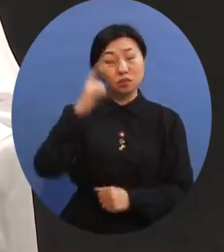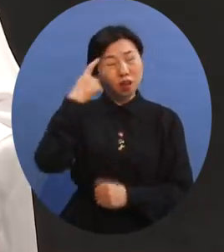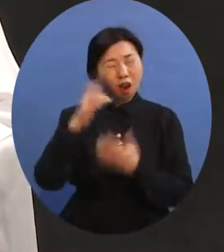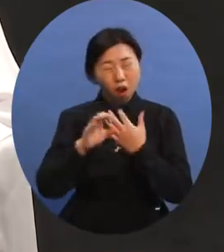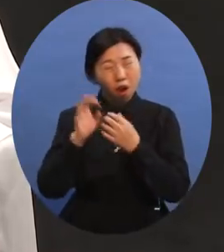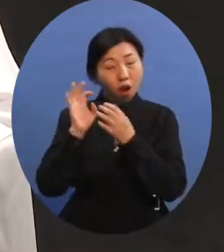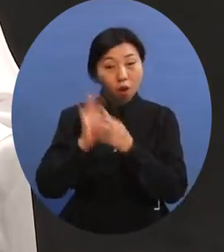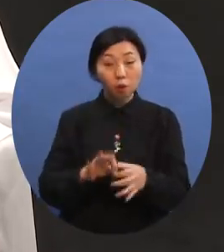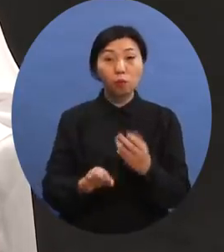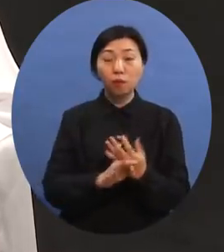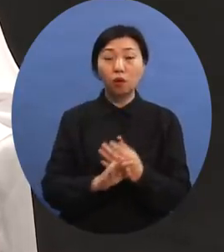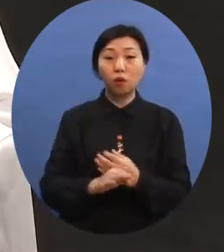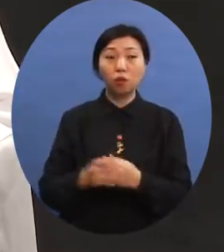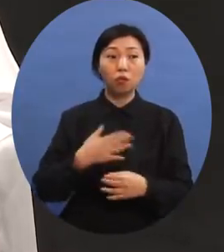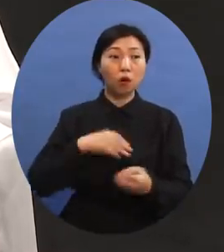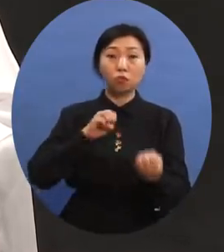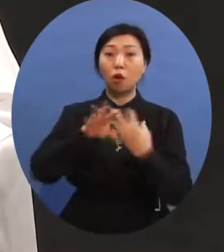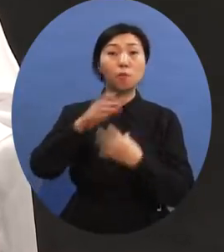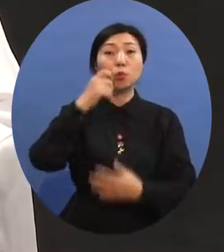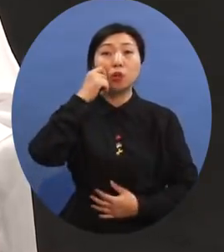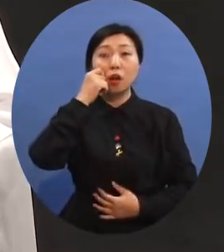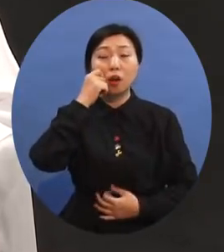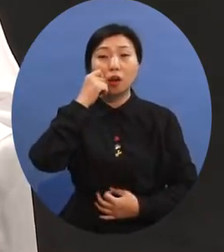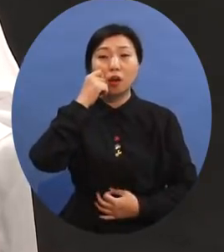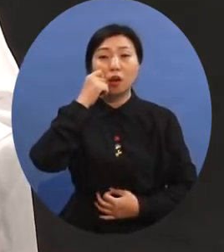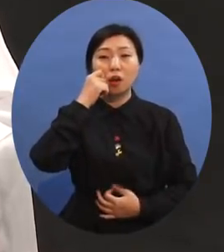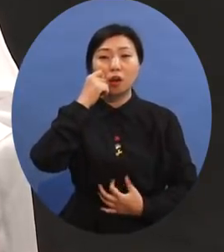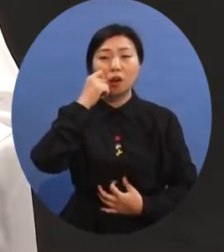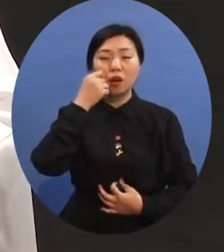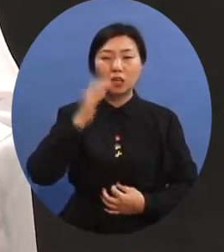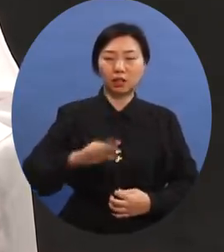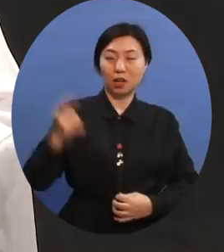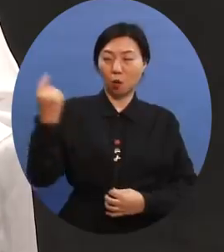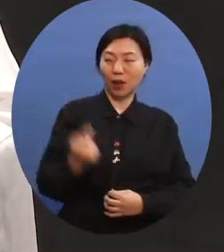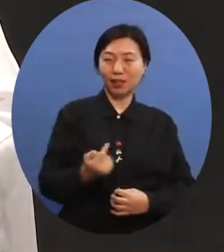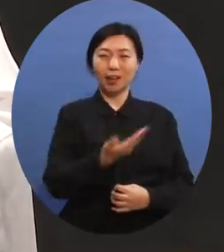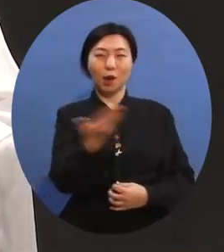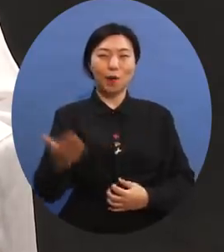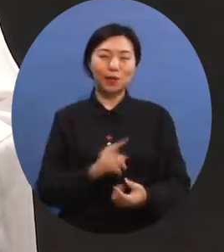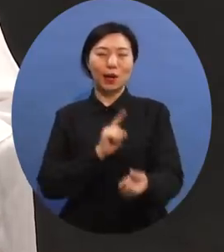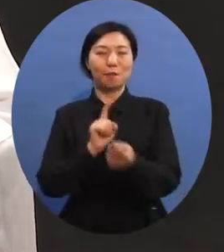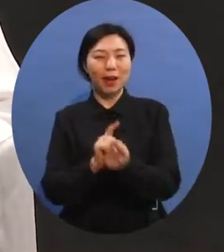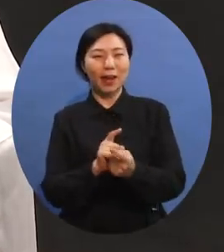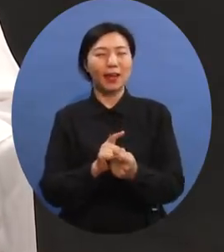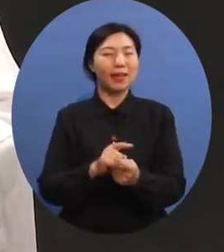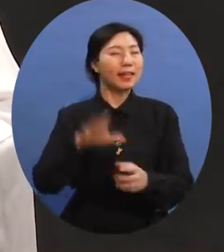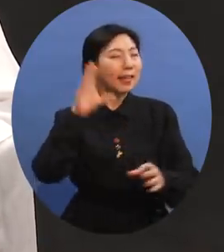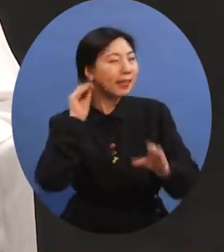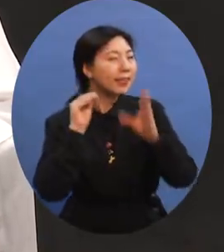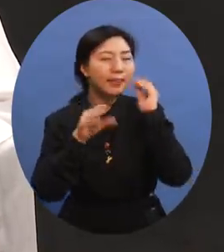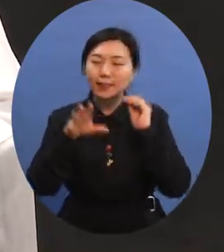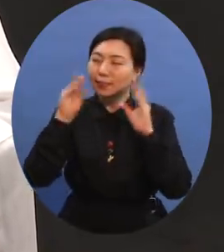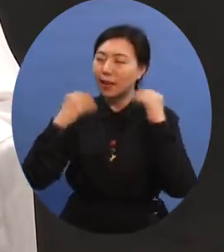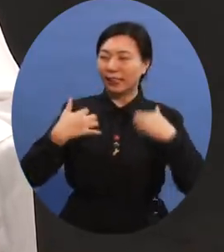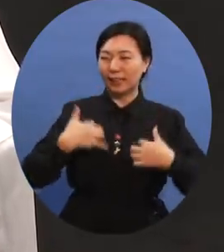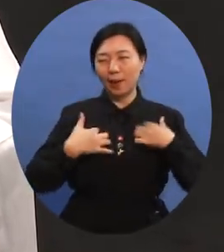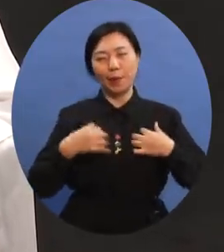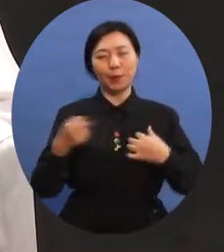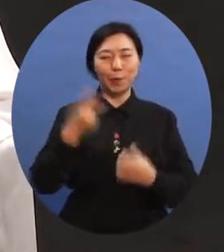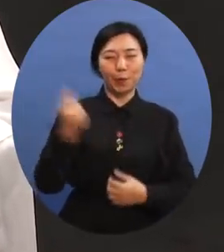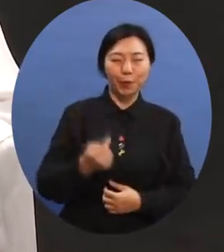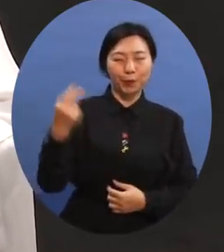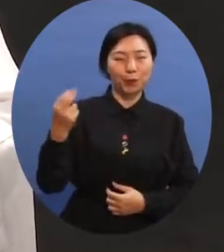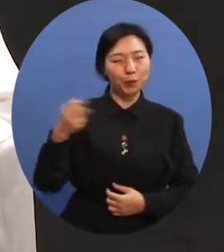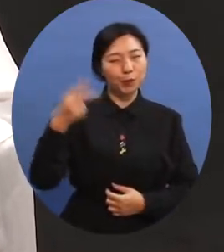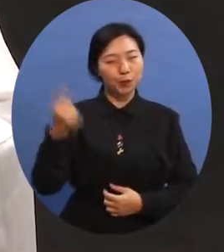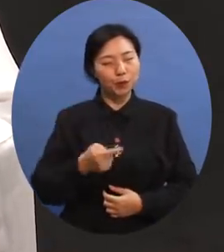이렇게 생각하면 내가 이걸 어떻게 하겠어요. 그렇다고 막 여기 와가지고 여러분들 만나가 막 얘기 듣는 게 재미가 있어가 또고